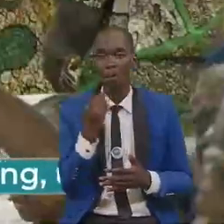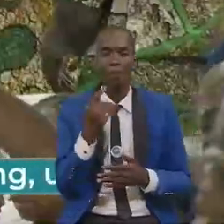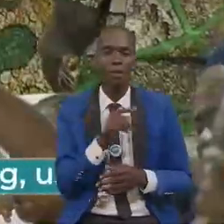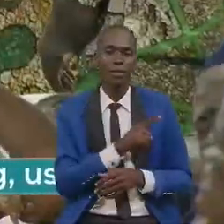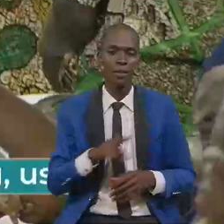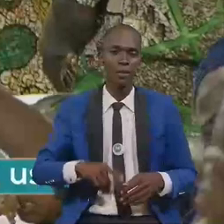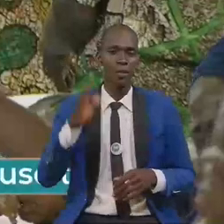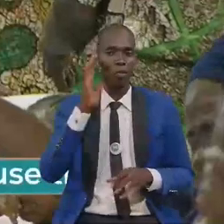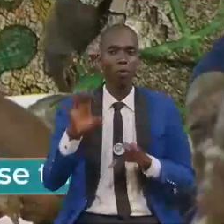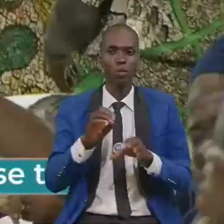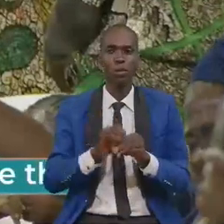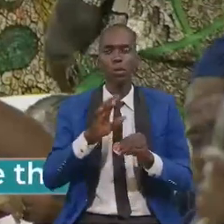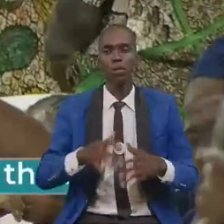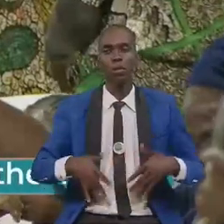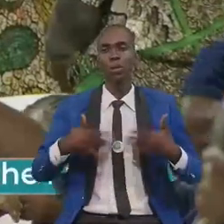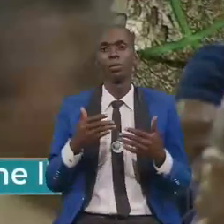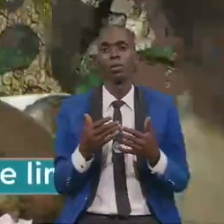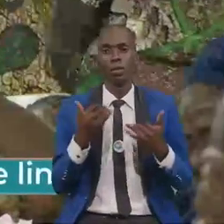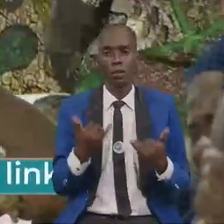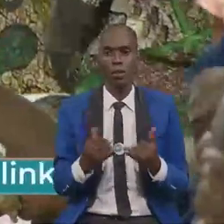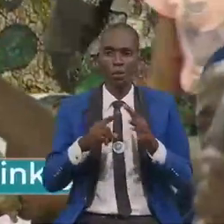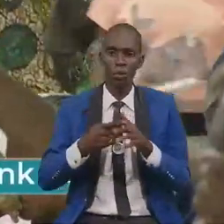le seul fera dans ta vie